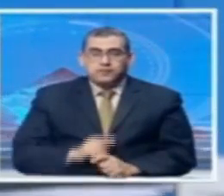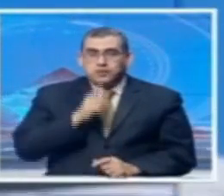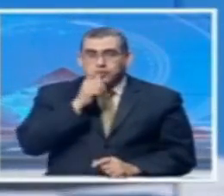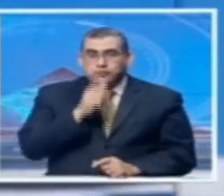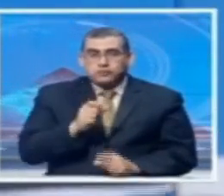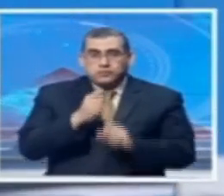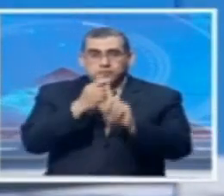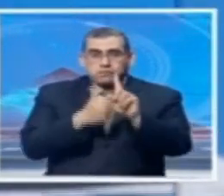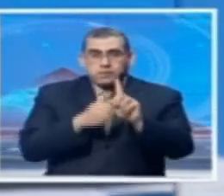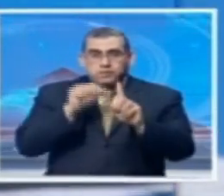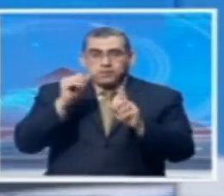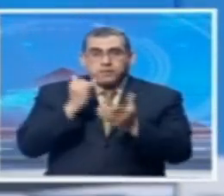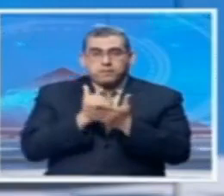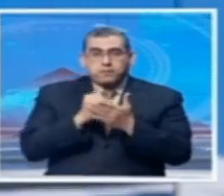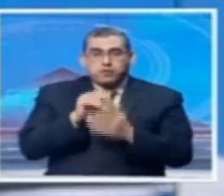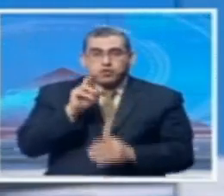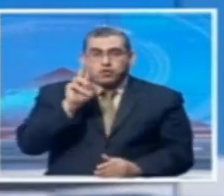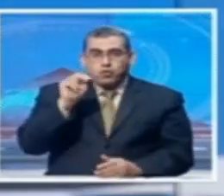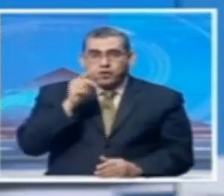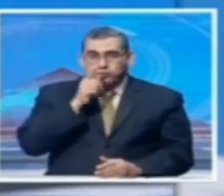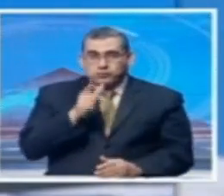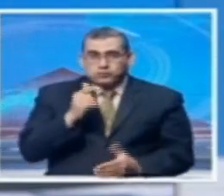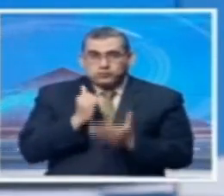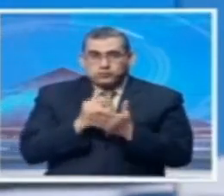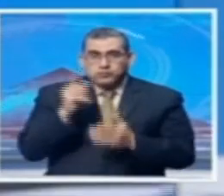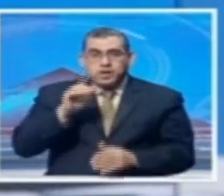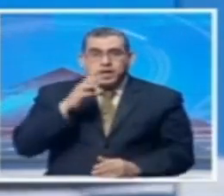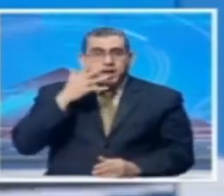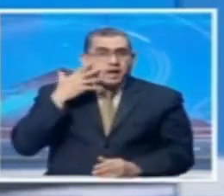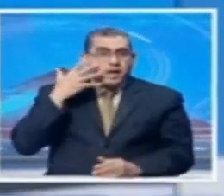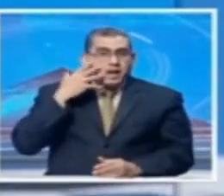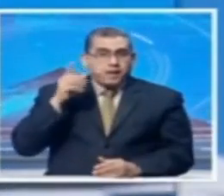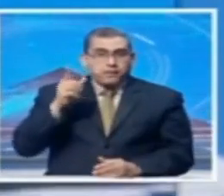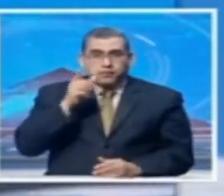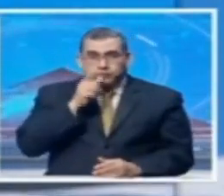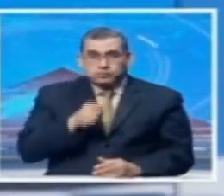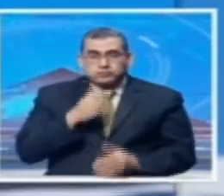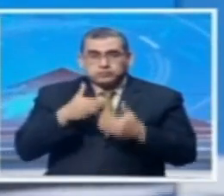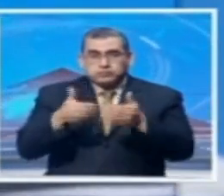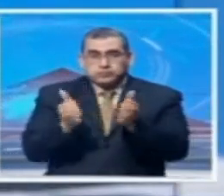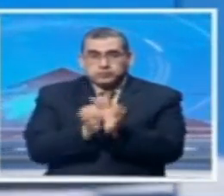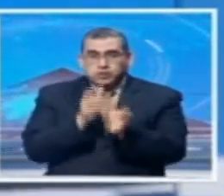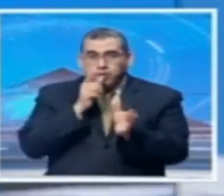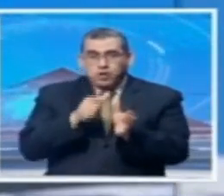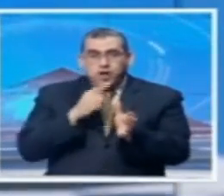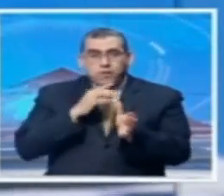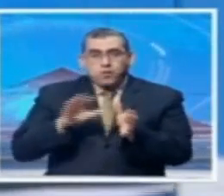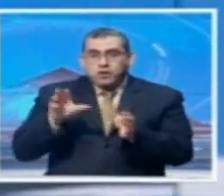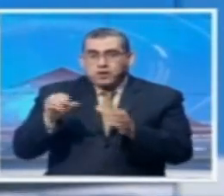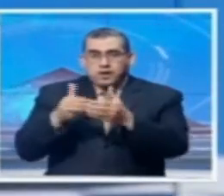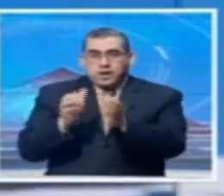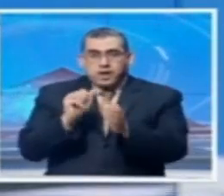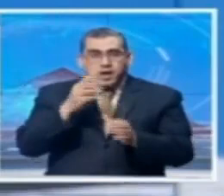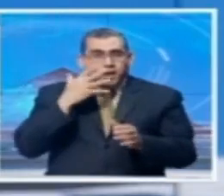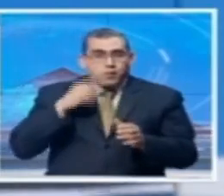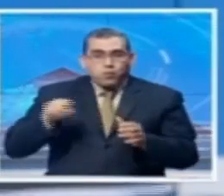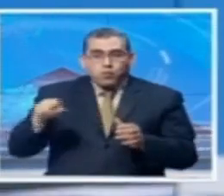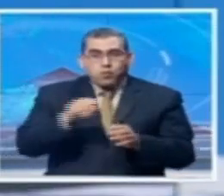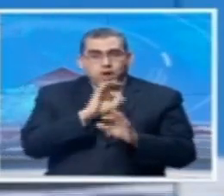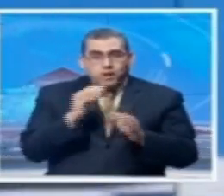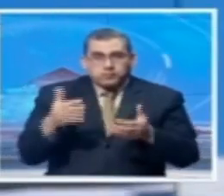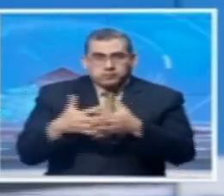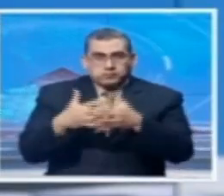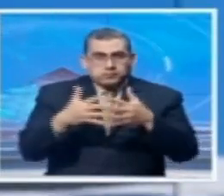حفل مبعوث الخاص للأمين العام للأمم المتحدة إلى ليبيا يانكوبيتش جميع الأطراف الليبية